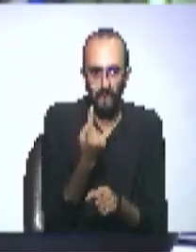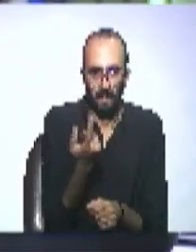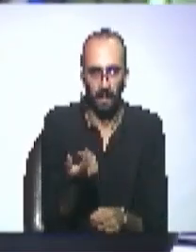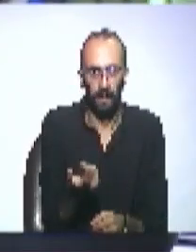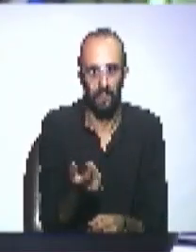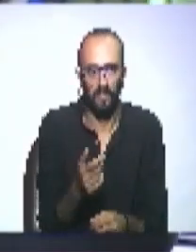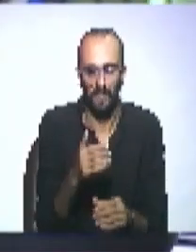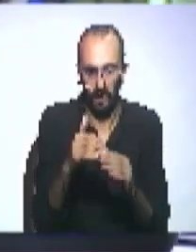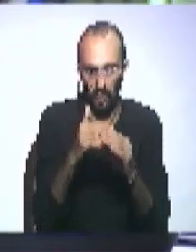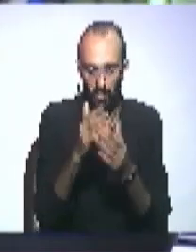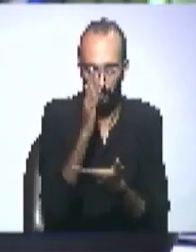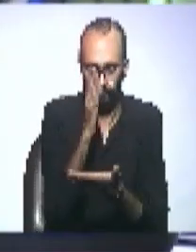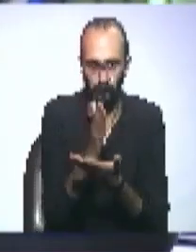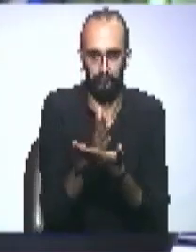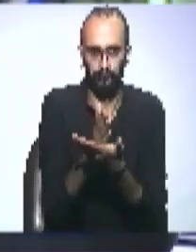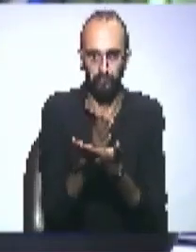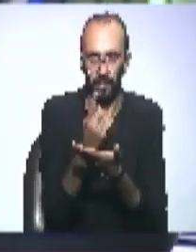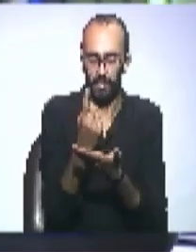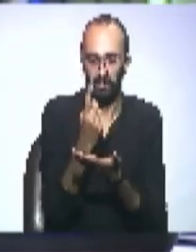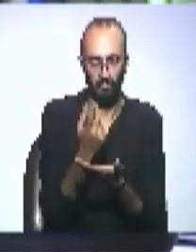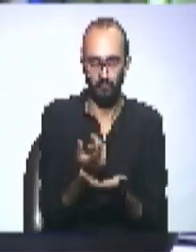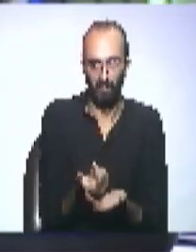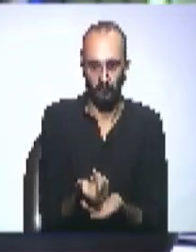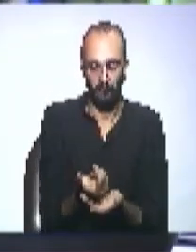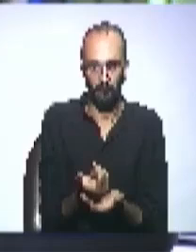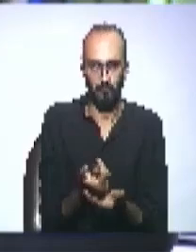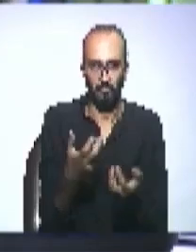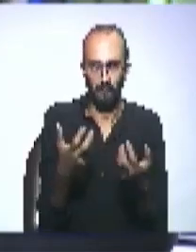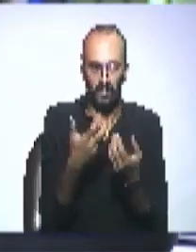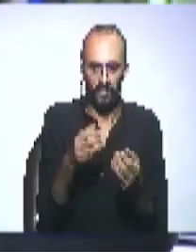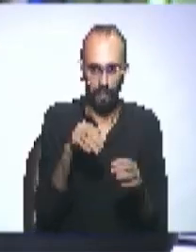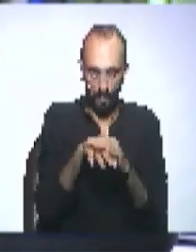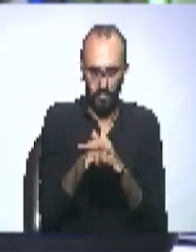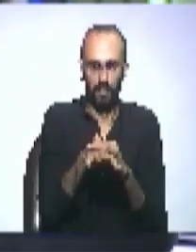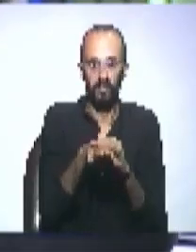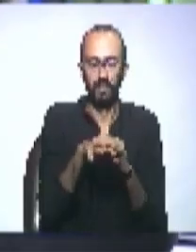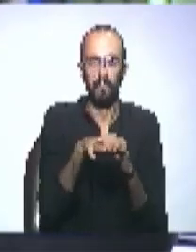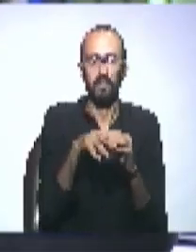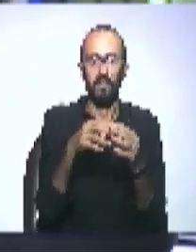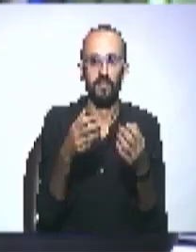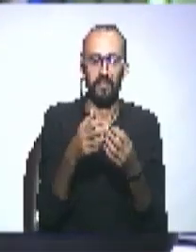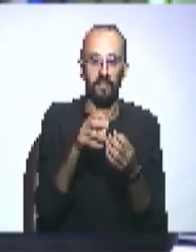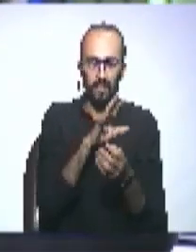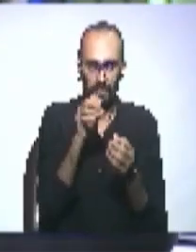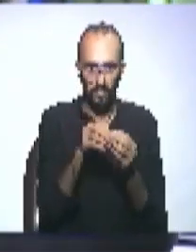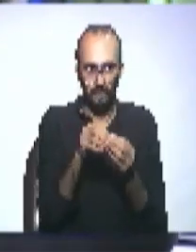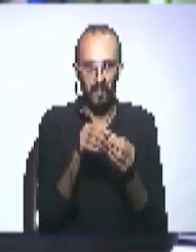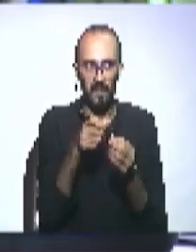نقطع السندوتشات دي اجزاء ونشتغلها كده. نقطع السندوتشات والخضار ده، يعني مثلا انا احط الخضار ده مثلا